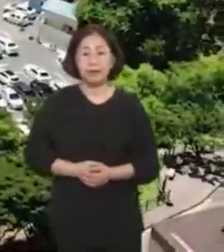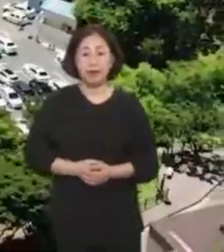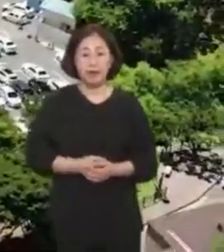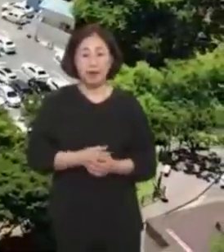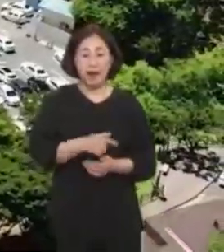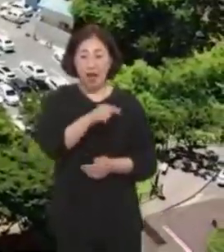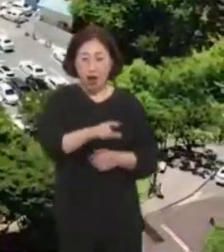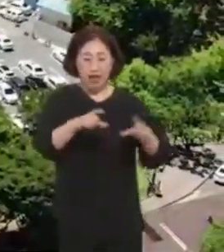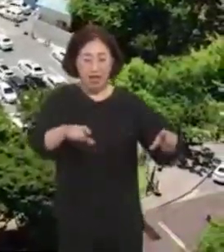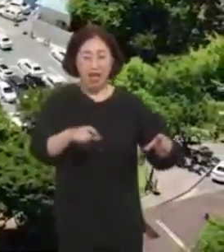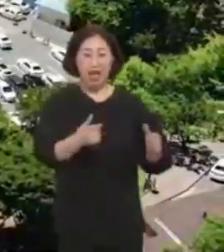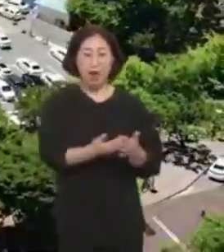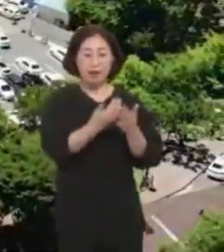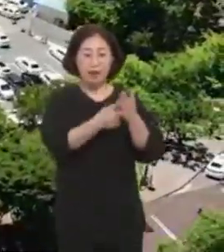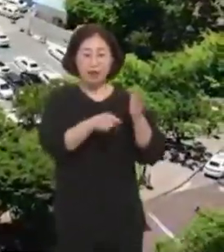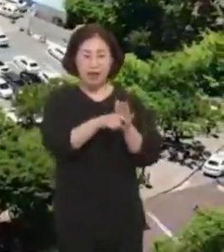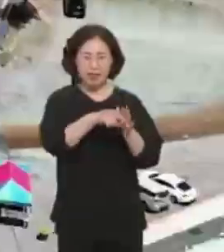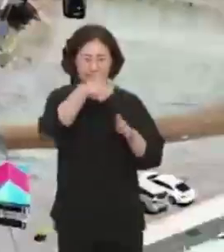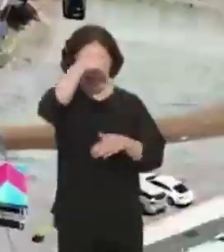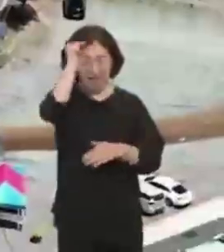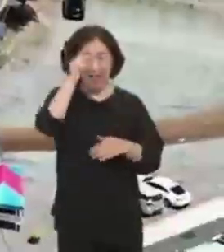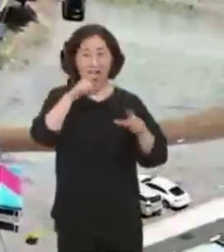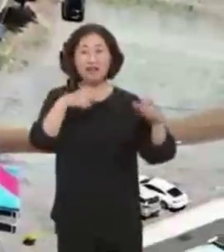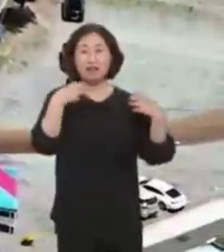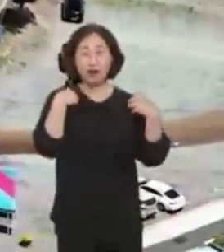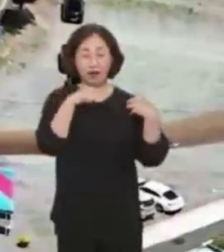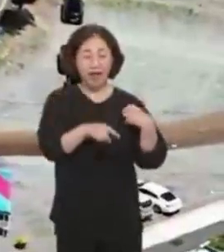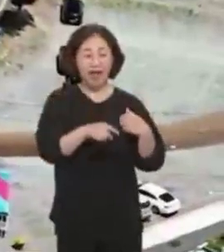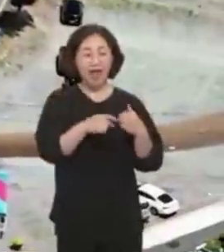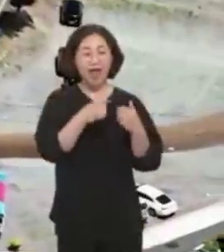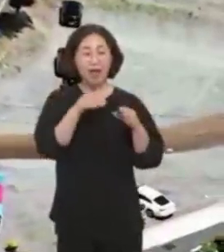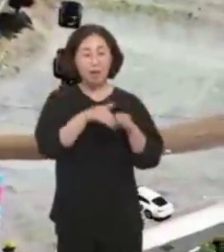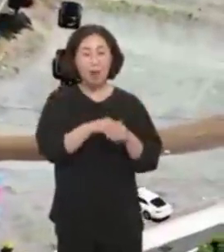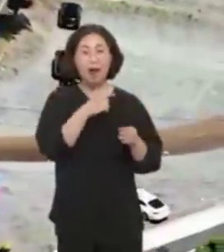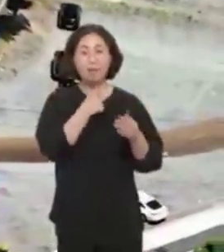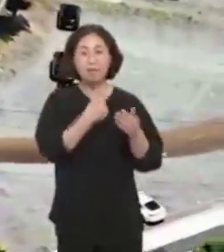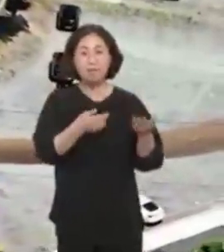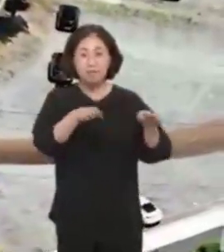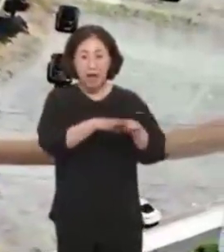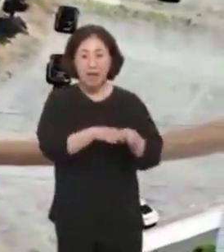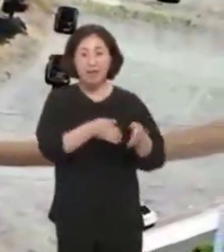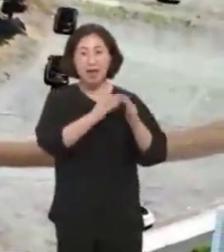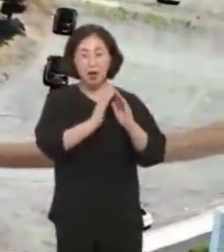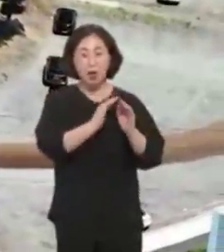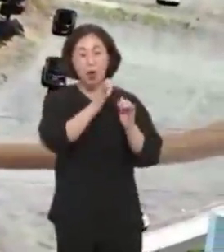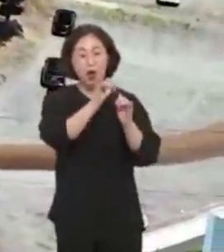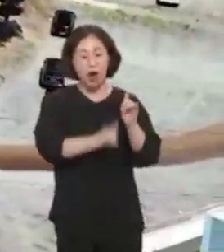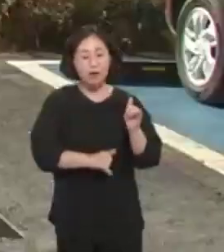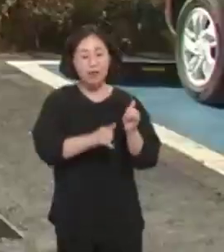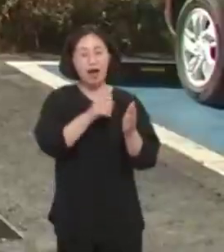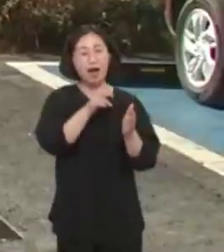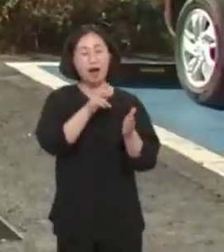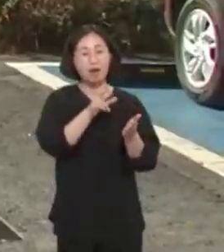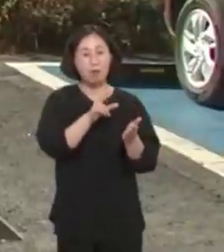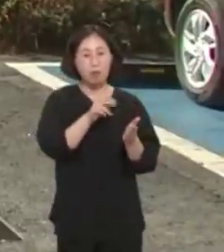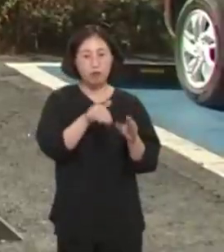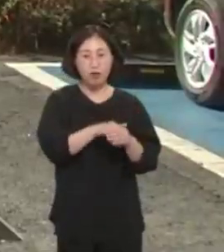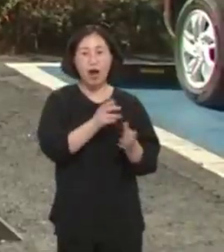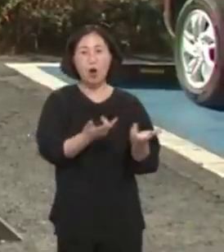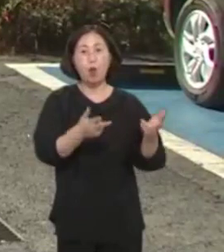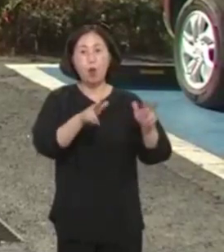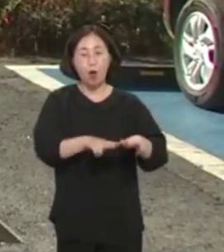원도심 활성화를 위해 옛 청사에 복합 문화공간을 조성하고 서천 읍성 정비를 비롯한 역사 문화공원, 군청로